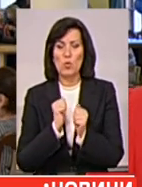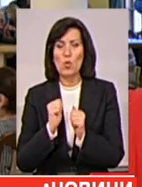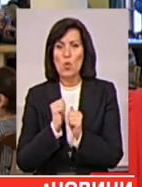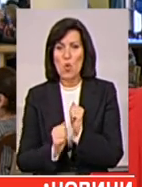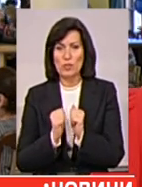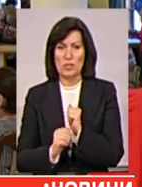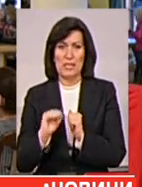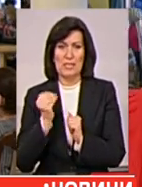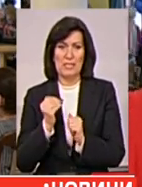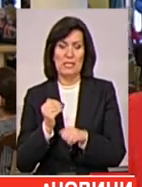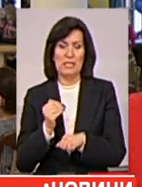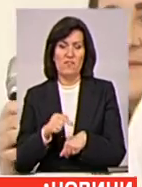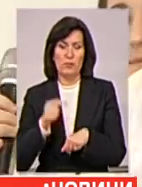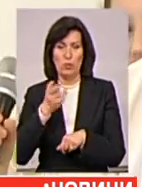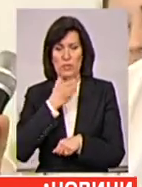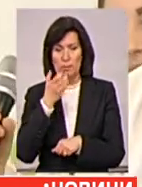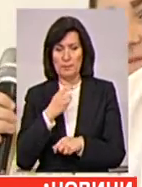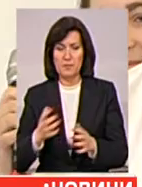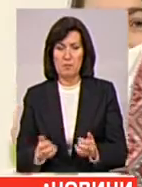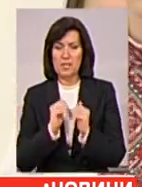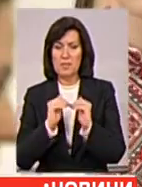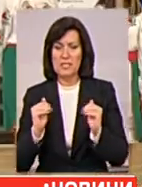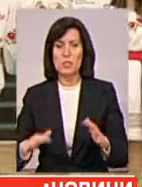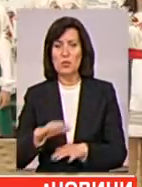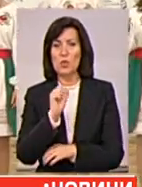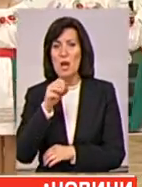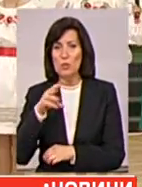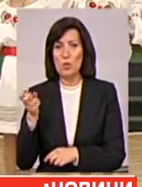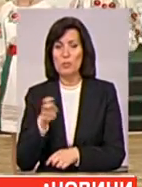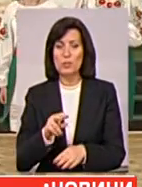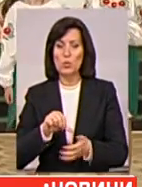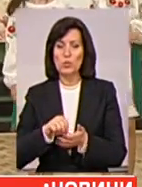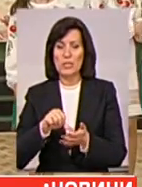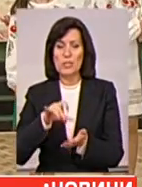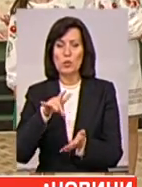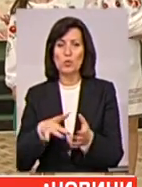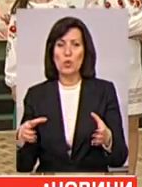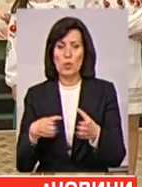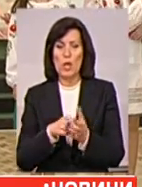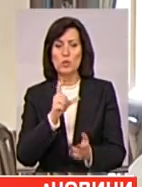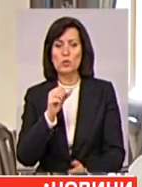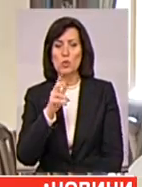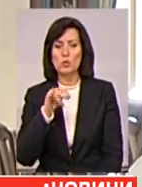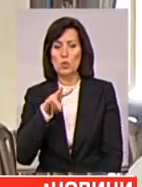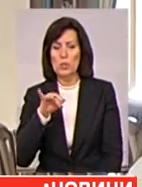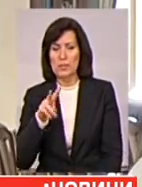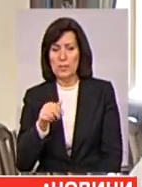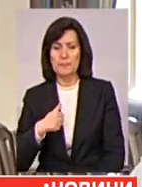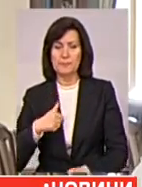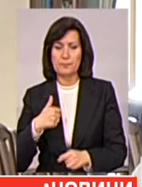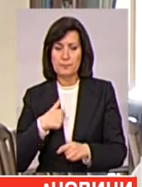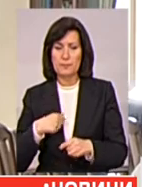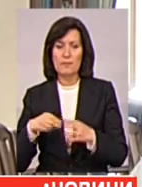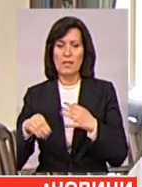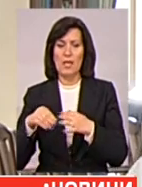вона відчула це тепло. Підтримати дітей з зони АТО прийшли учасники столичного колективу «Зозуленька». Хочу сказати, ми співаємо